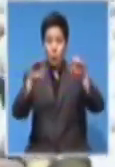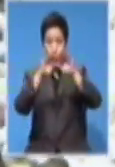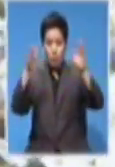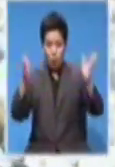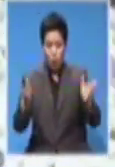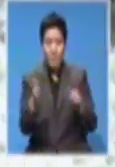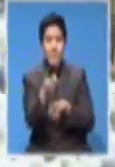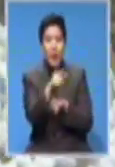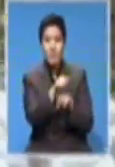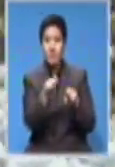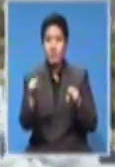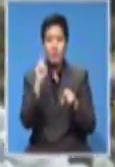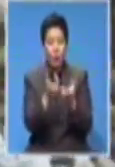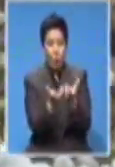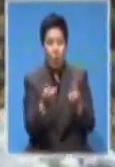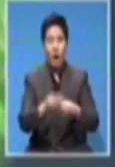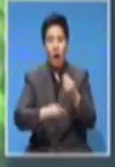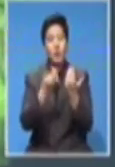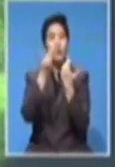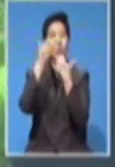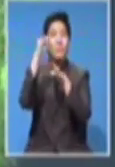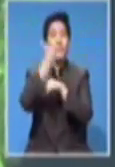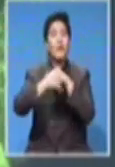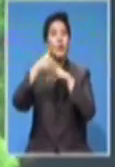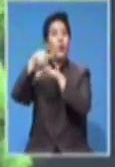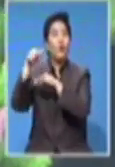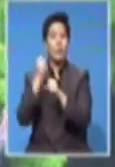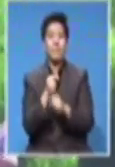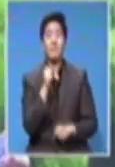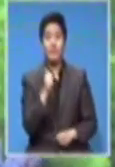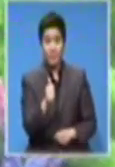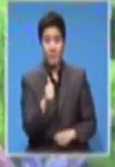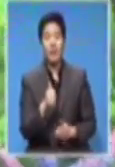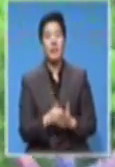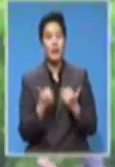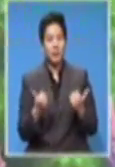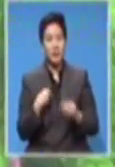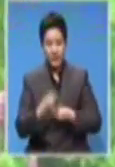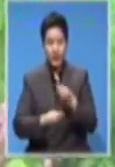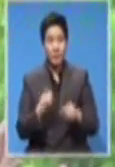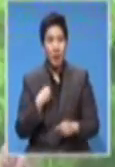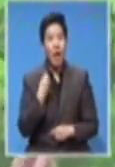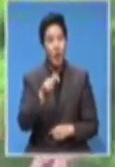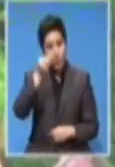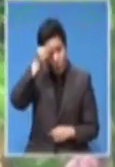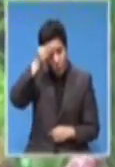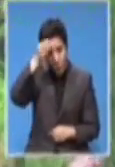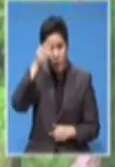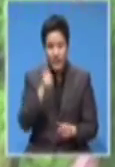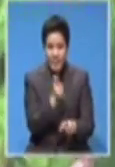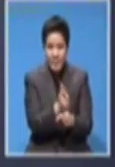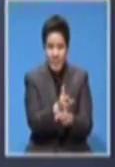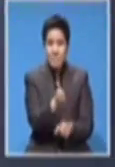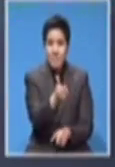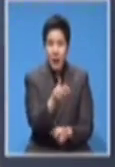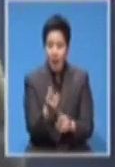ครับเป็นสินค้าที่จะขายออกต่างประเทศได้เลยนะครับแล้วก็จะมีการจำหน่ายด้วยนะครับให้ความรู้ด้วยการเลี้ยงปลาดูแล